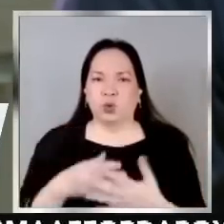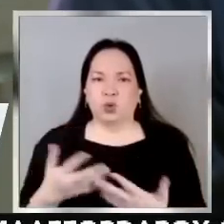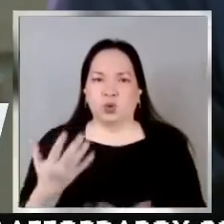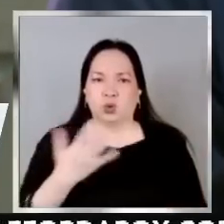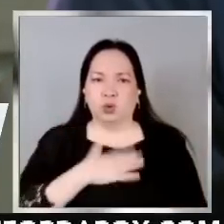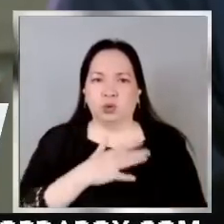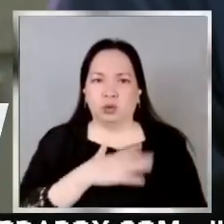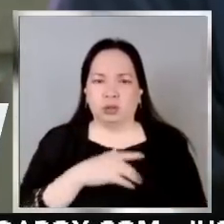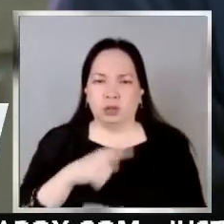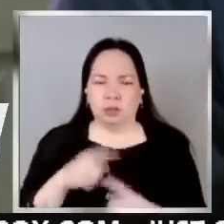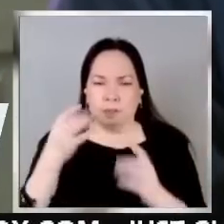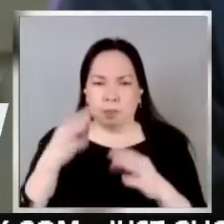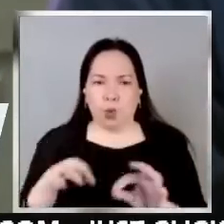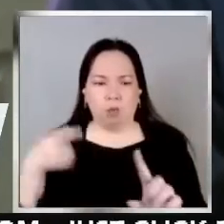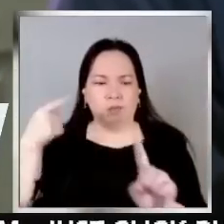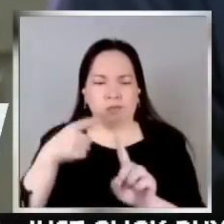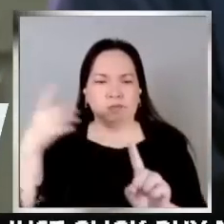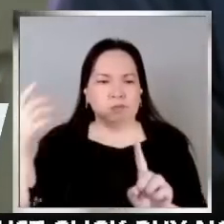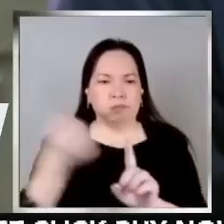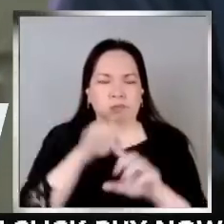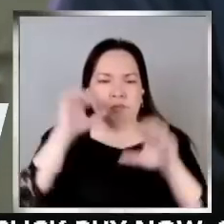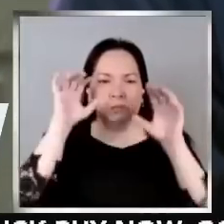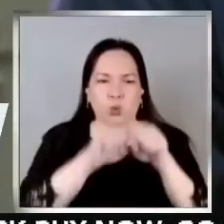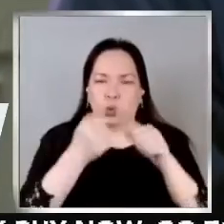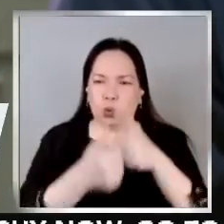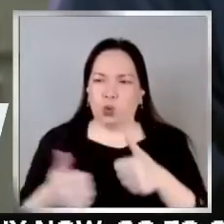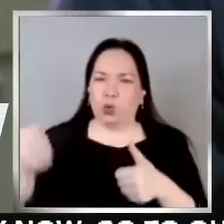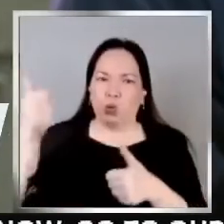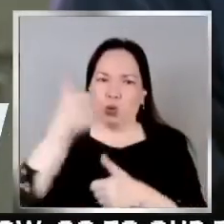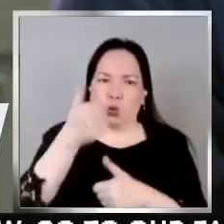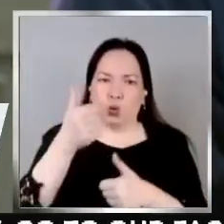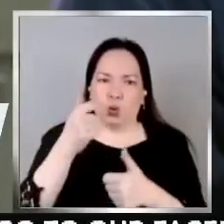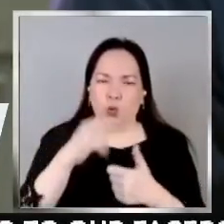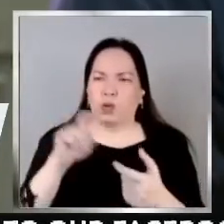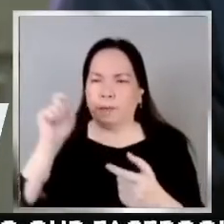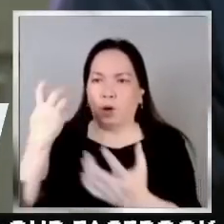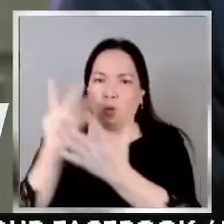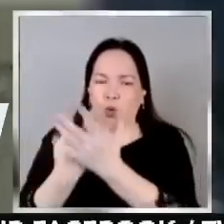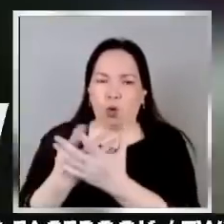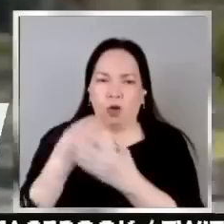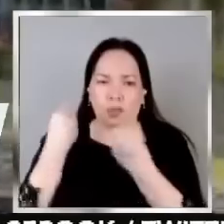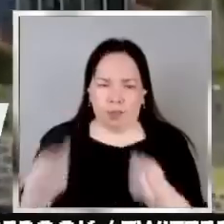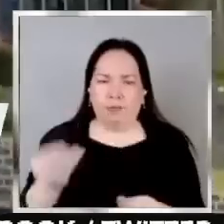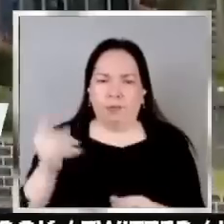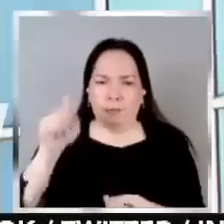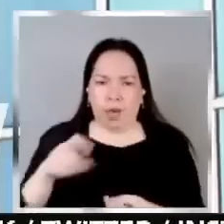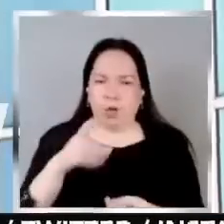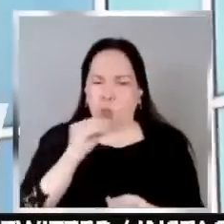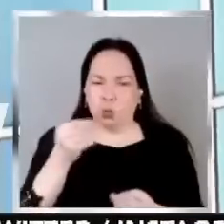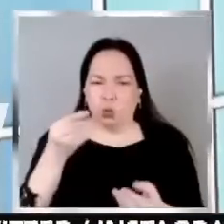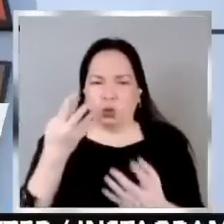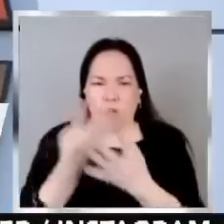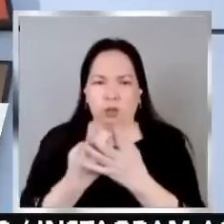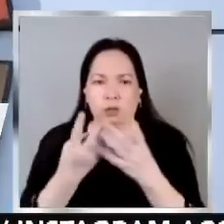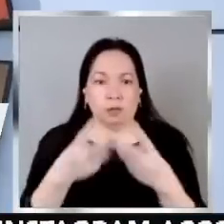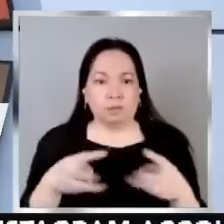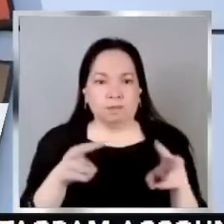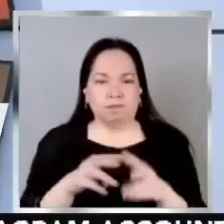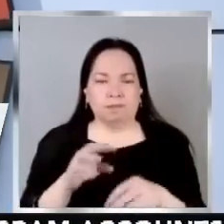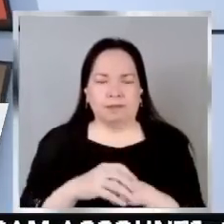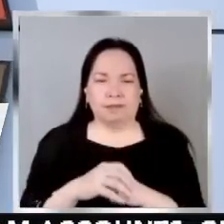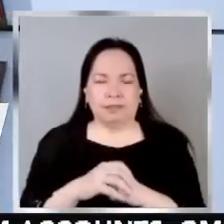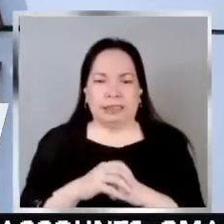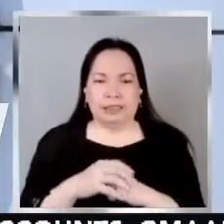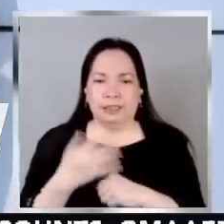mastermind. Importante rin ito, makulong ang dapat makulong. O proteksyon na ng ebidensya. Kamakailan, hininga ng mga pulis na